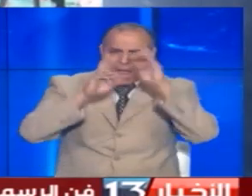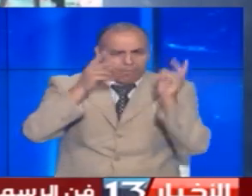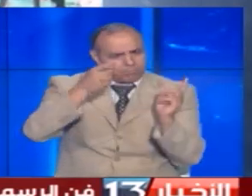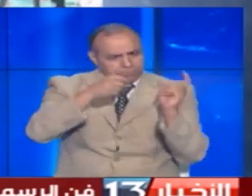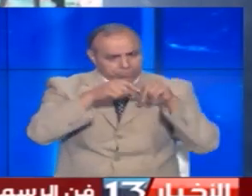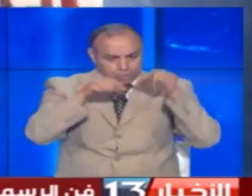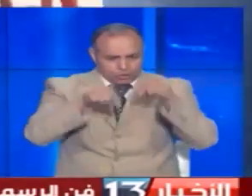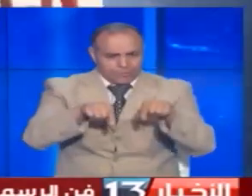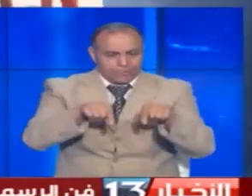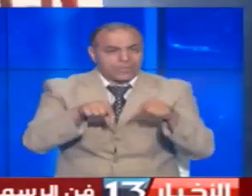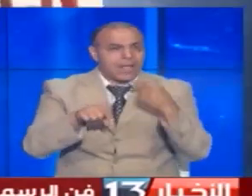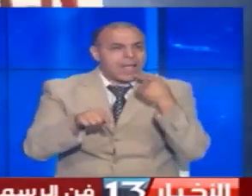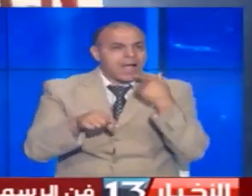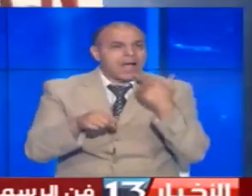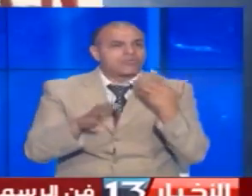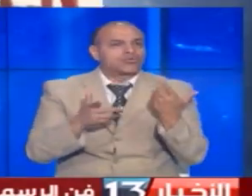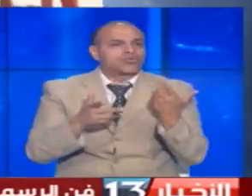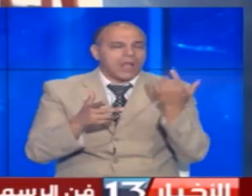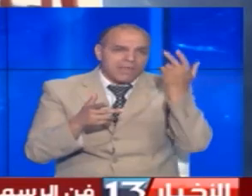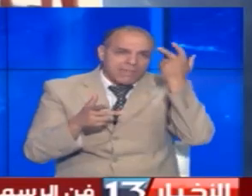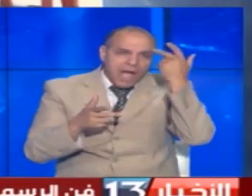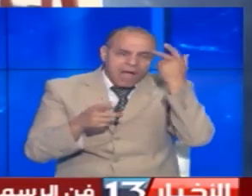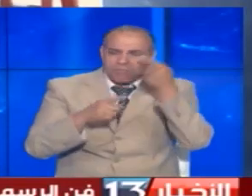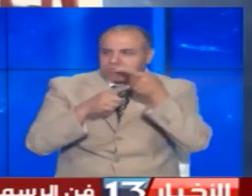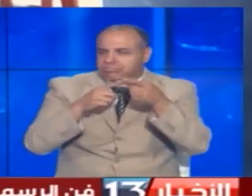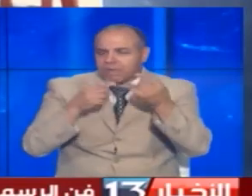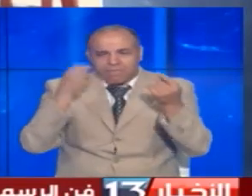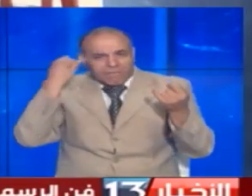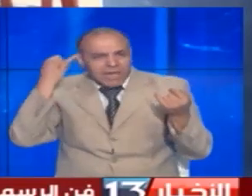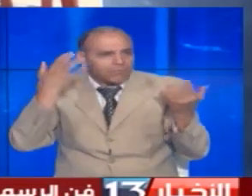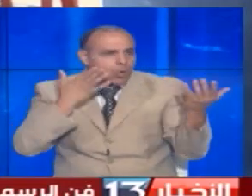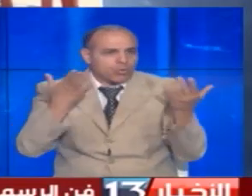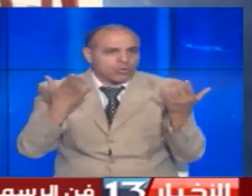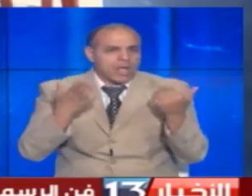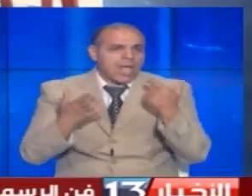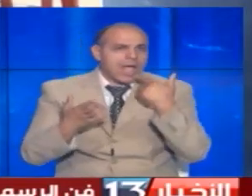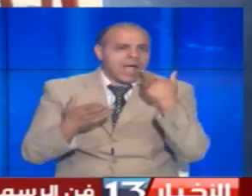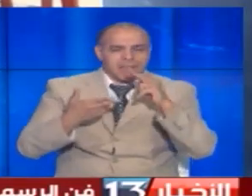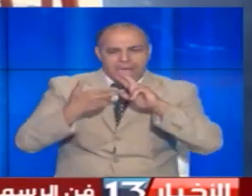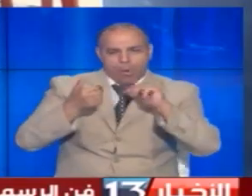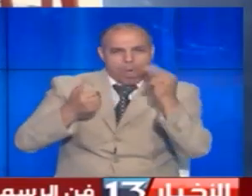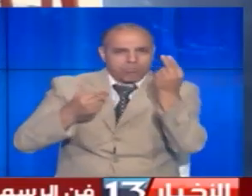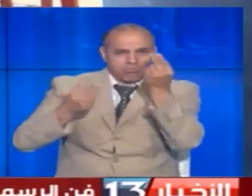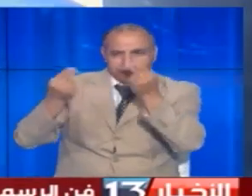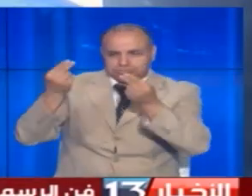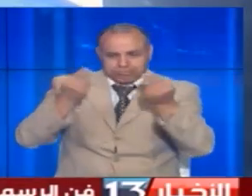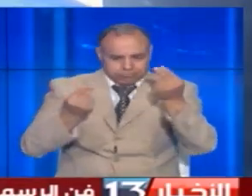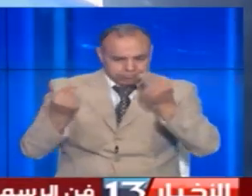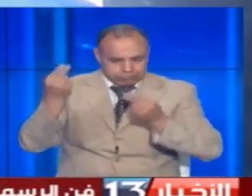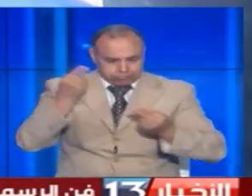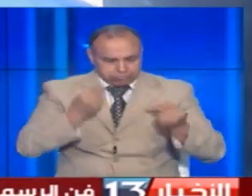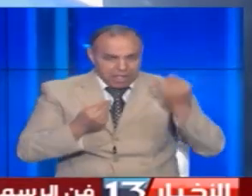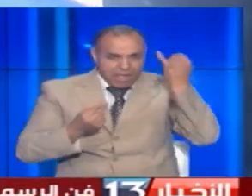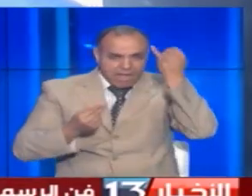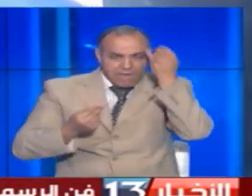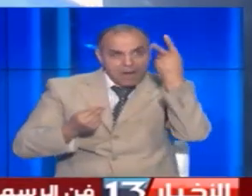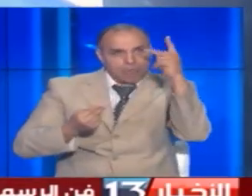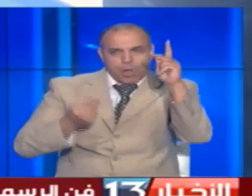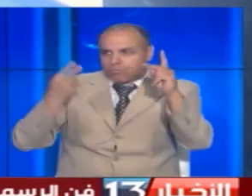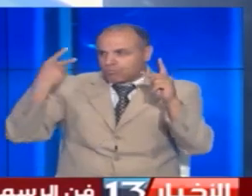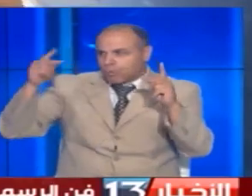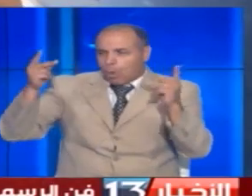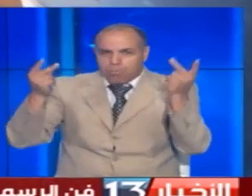العالم محمد ينب ثقافاتهم وراهم مزج الالوان وتفننوا و استوحوا رسومات من